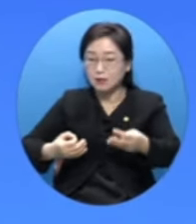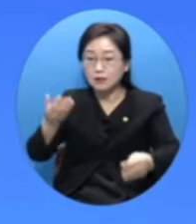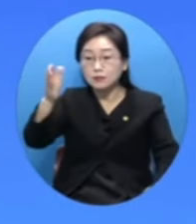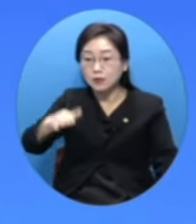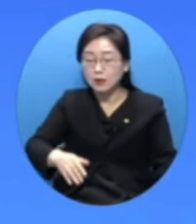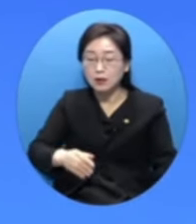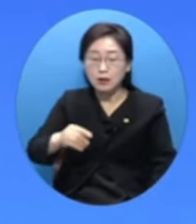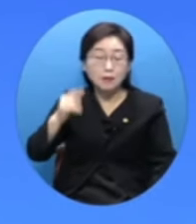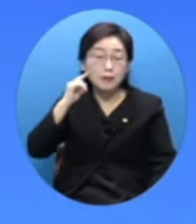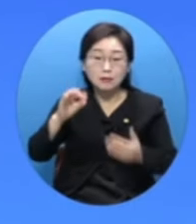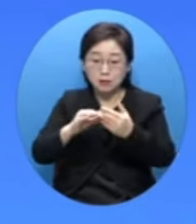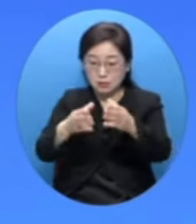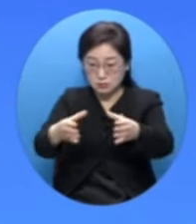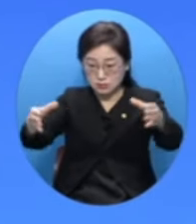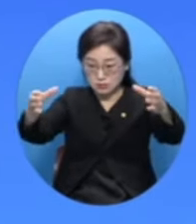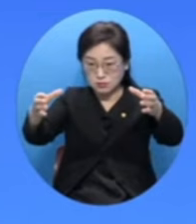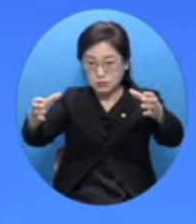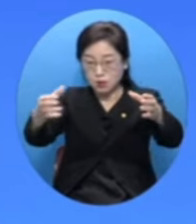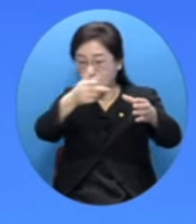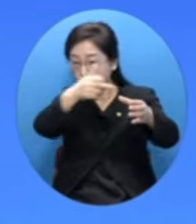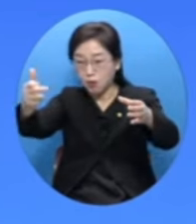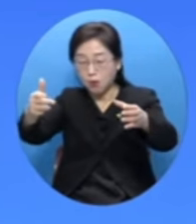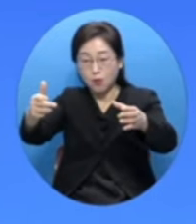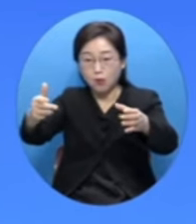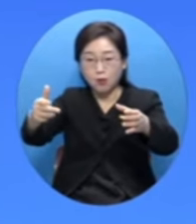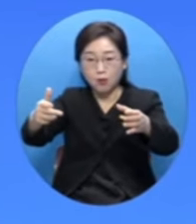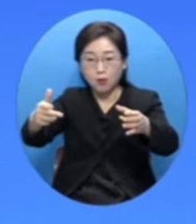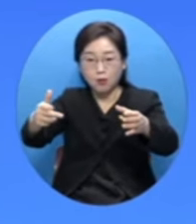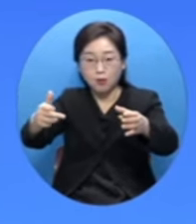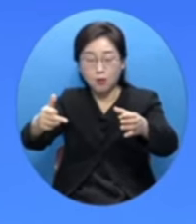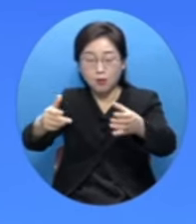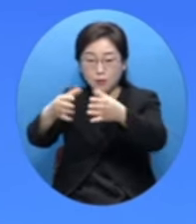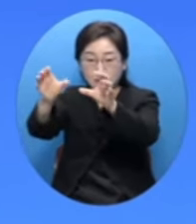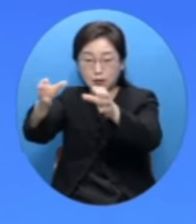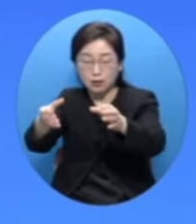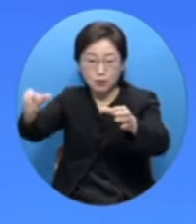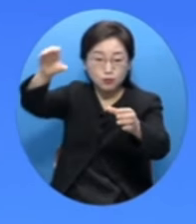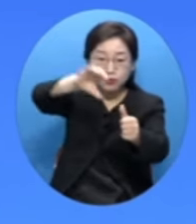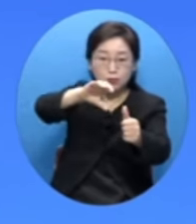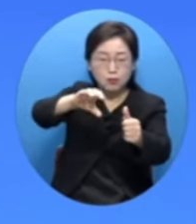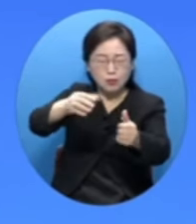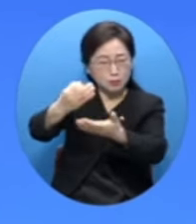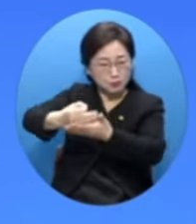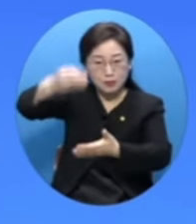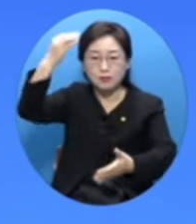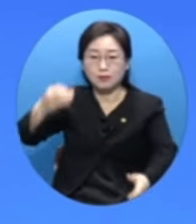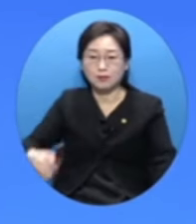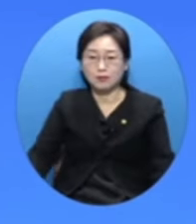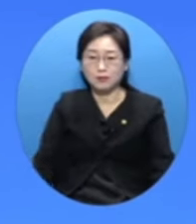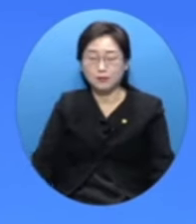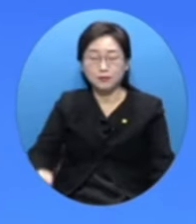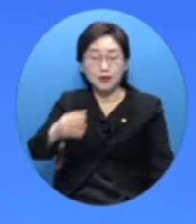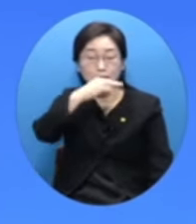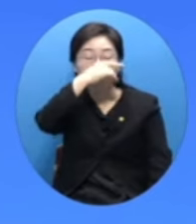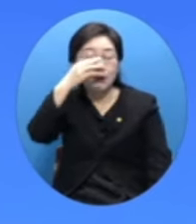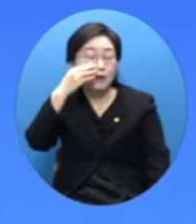얼마나 고가의 그 향유를 갖다가 부은 것이겠습니까? 향유를 붓는